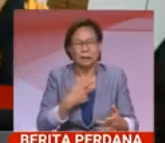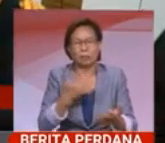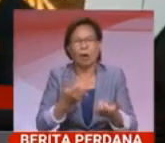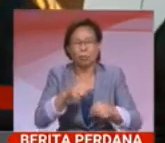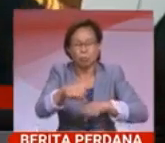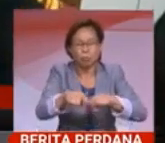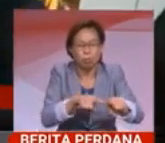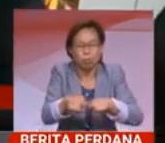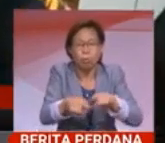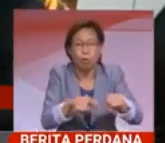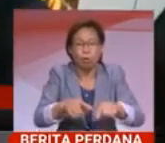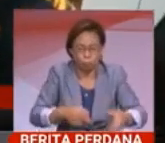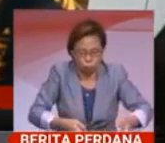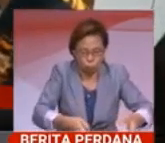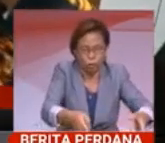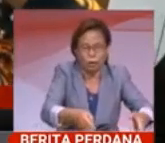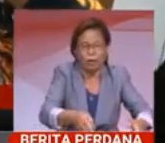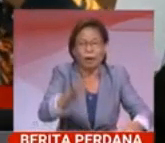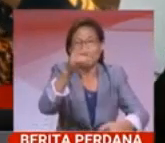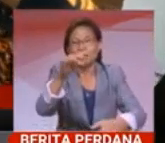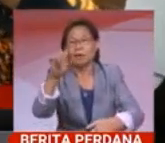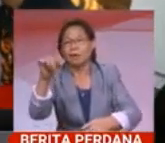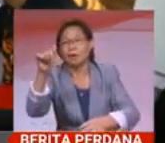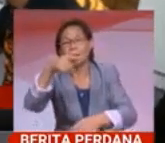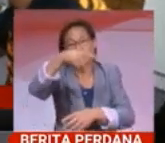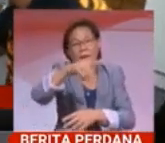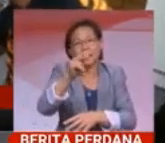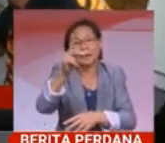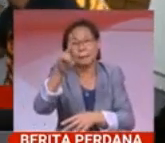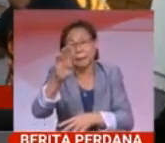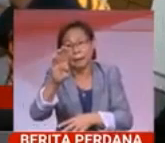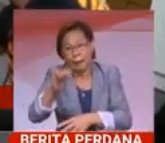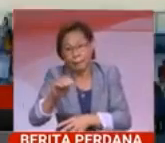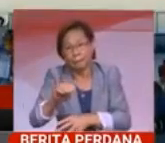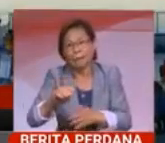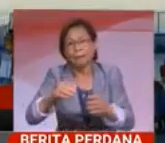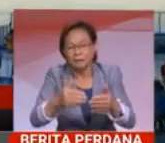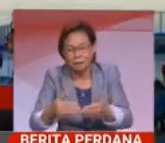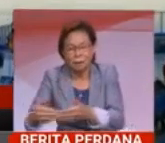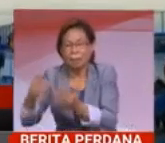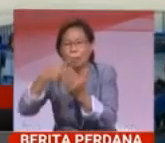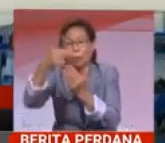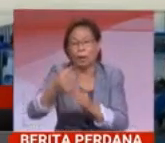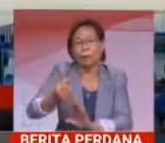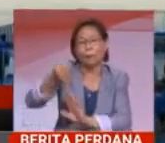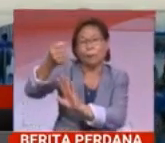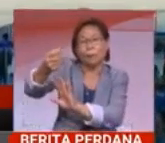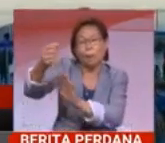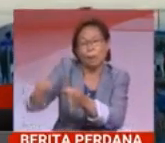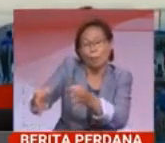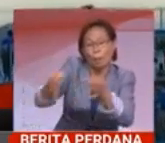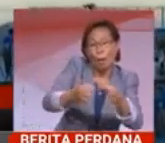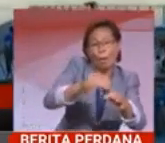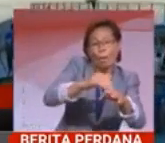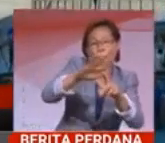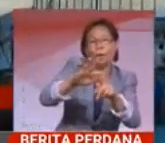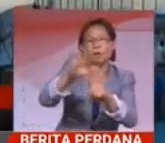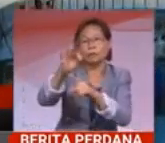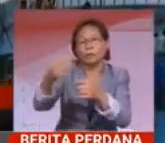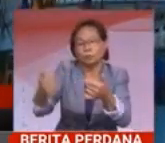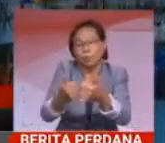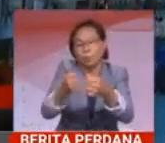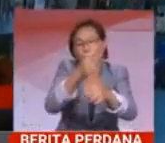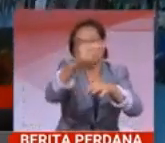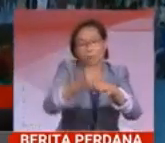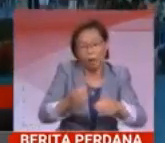selain itu videostudio memaklumkan pkbm akan menyambung semula program yang tertunda pada saat sampai depan dengan kejahatan